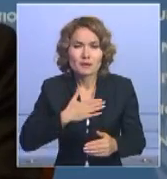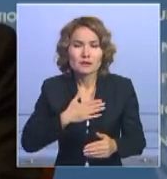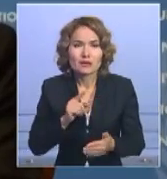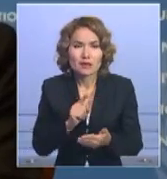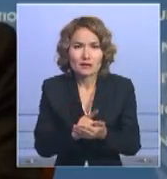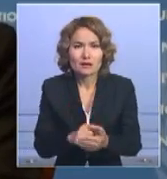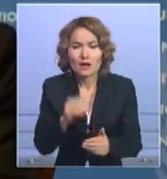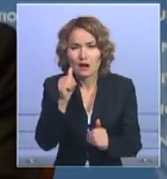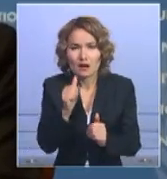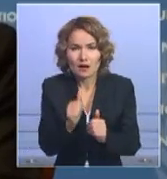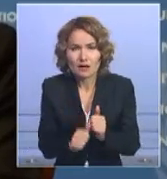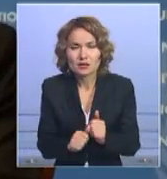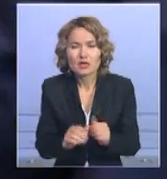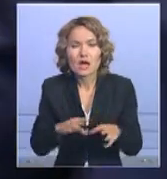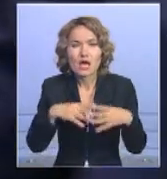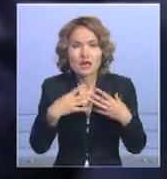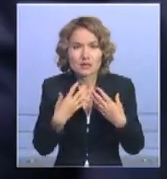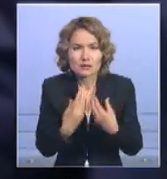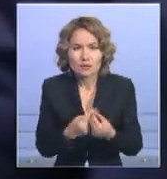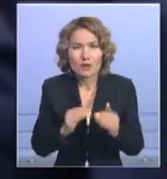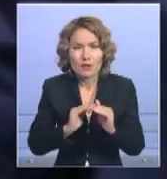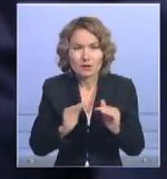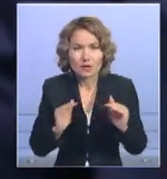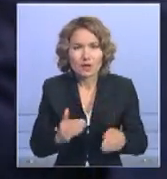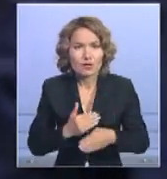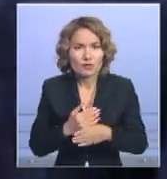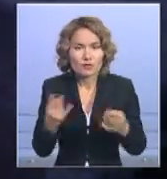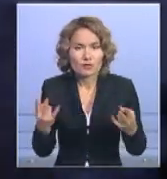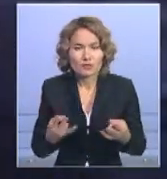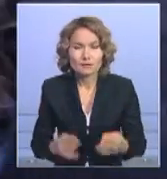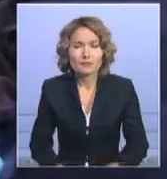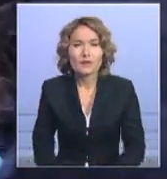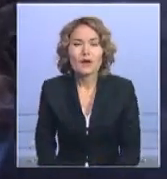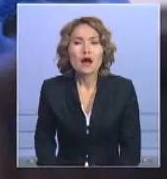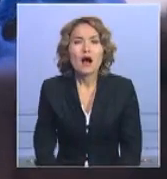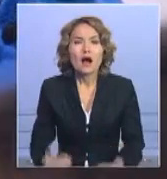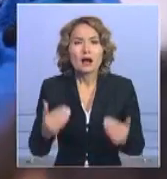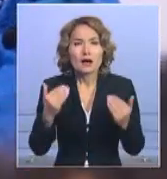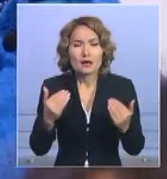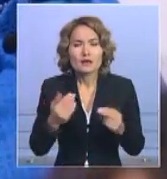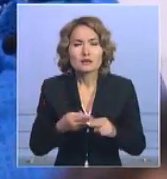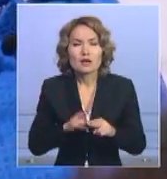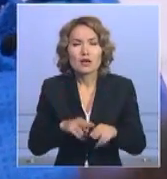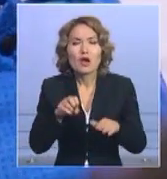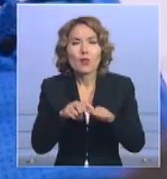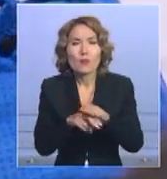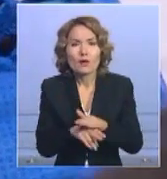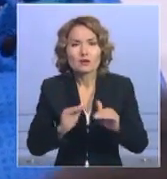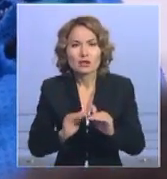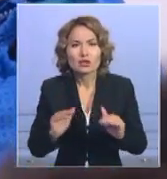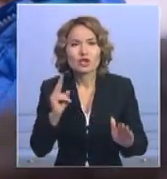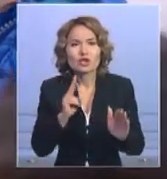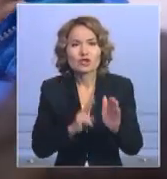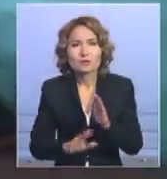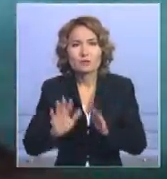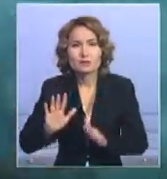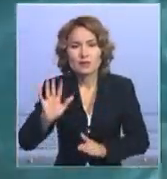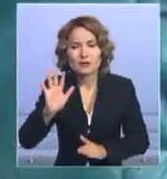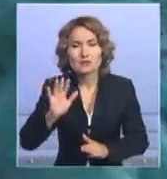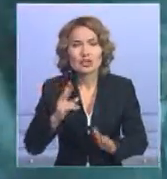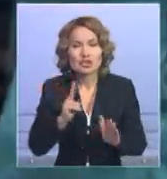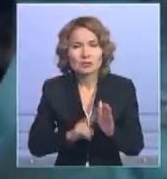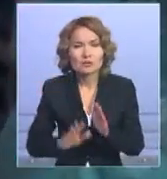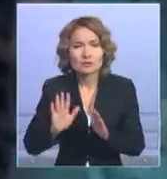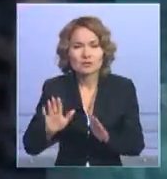болсақ, болашақта жемісін көреміз. Біріккен Ұлттар ұйымының мәліметі бойынша ел кезіп кеткен босқындардың 75% тек қана 11